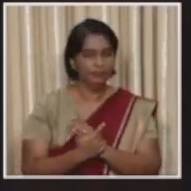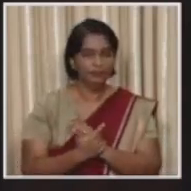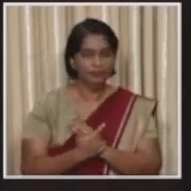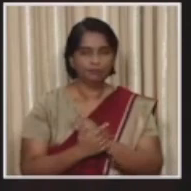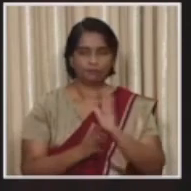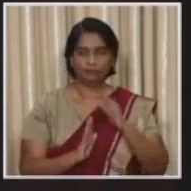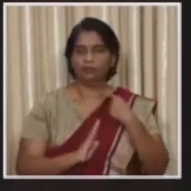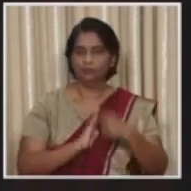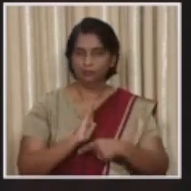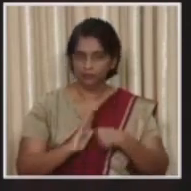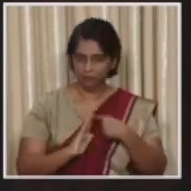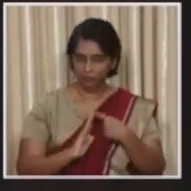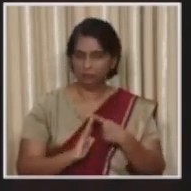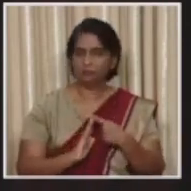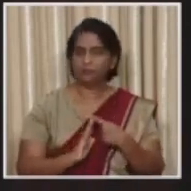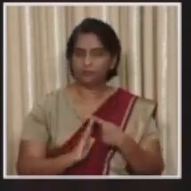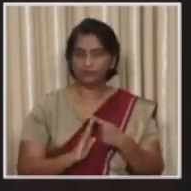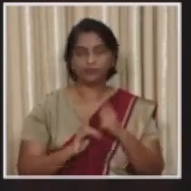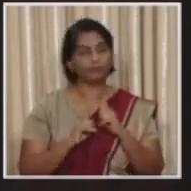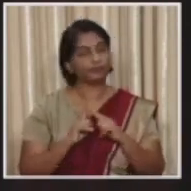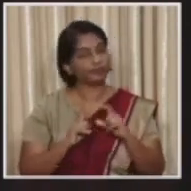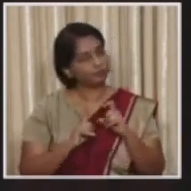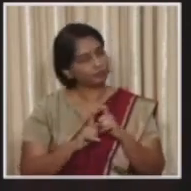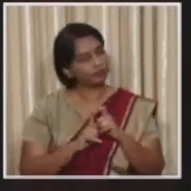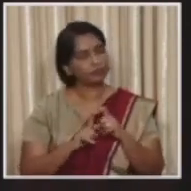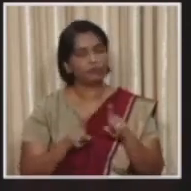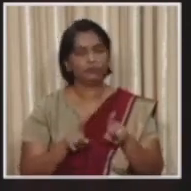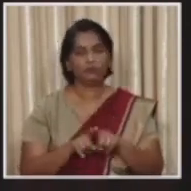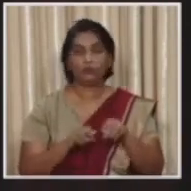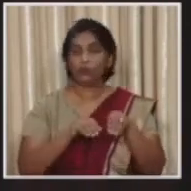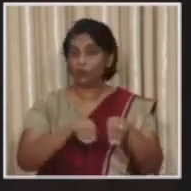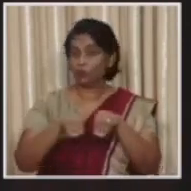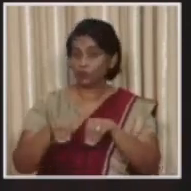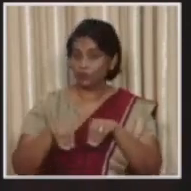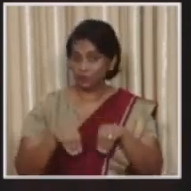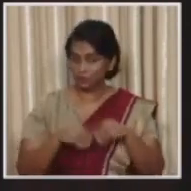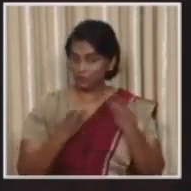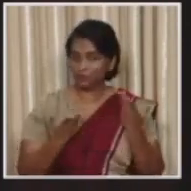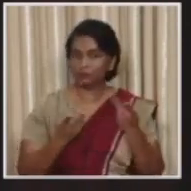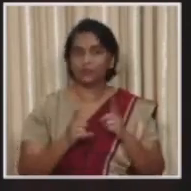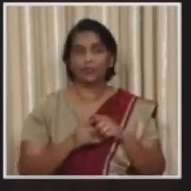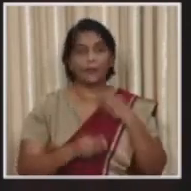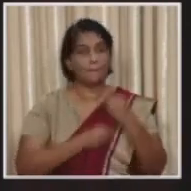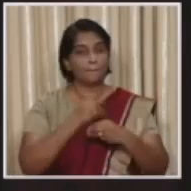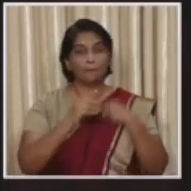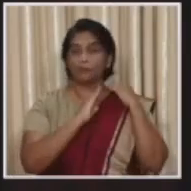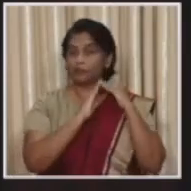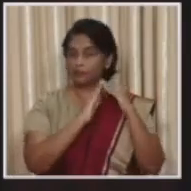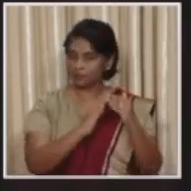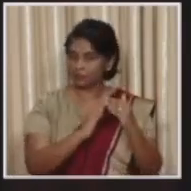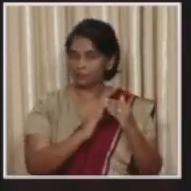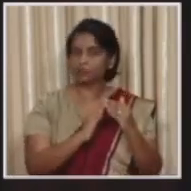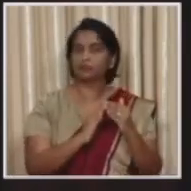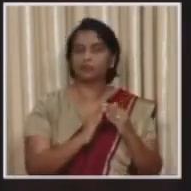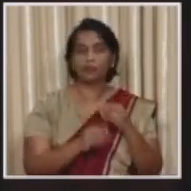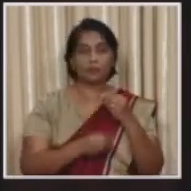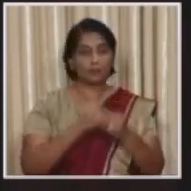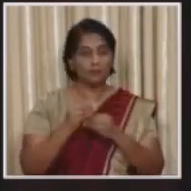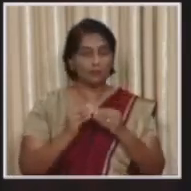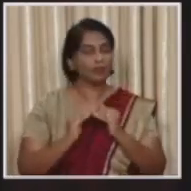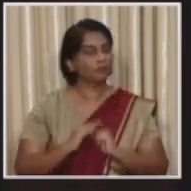දැන් අපේ රටේ අධ්‍යාපනය ගත්තත්, කෘෂිකර්මාන්තය ගත්තත්, කර්මාන්තංශය ගත්තත්,